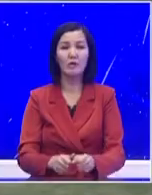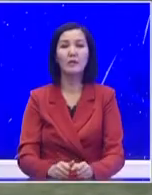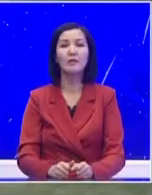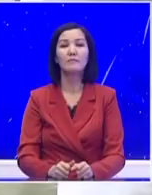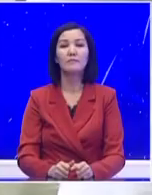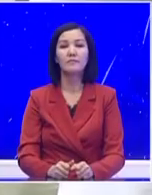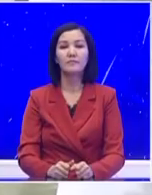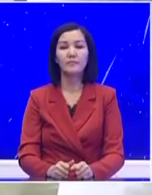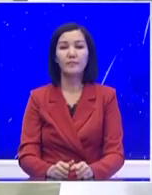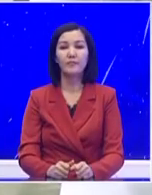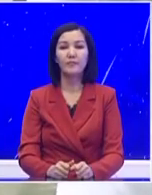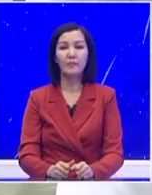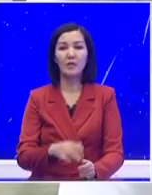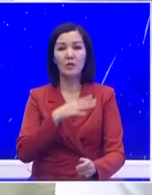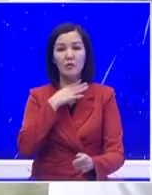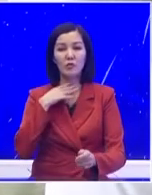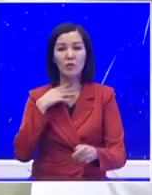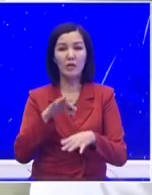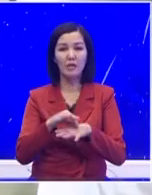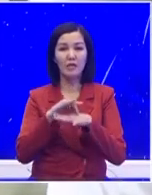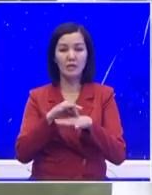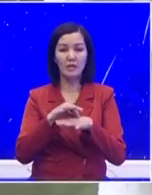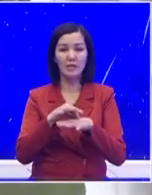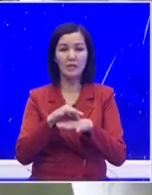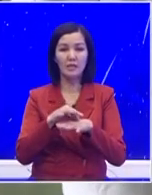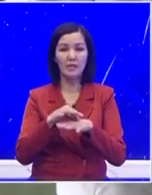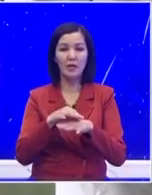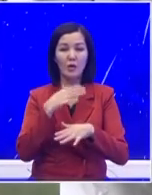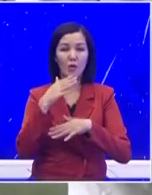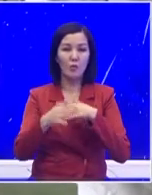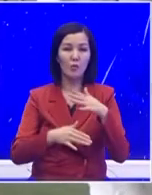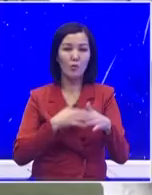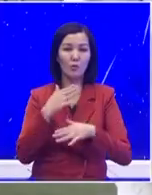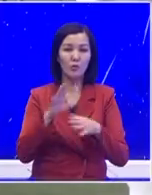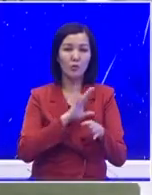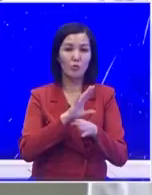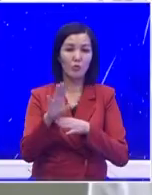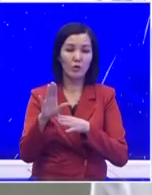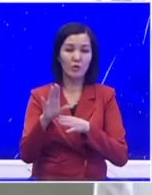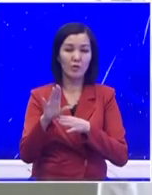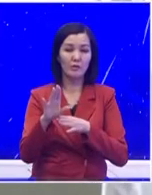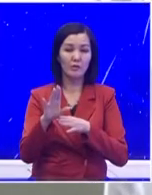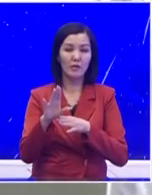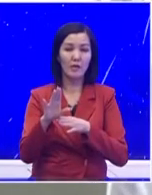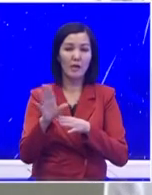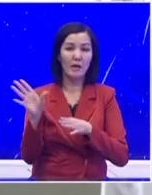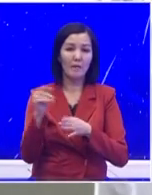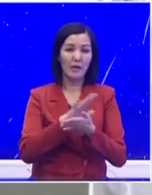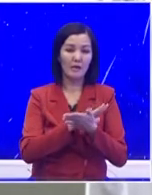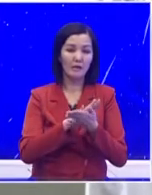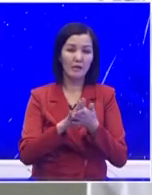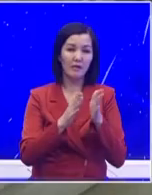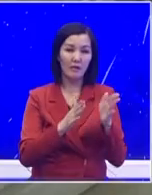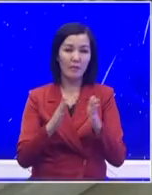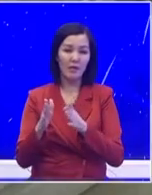мүмкіндіктері бар. Мұнда сойылған малдың терісі де текке қалмайды, өндірушілерге өткіземіз. Жалпы еш қалдықсыз жұмыс істейміз,